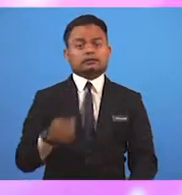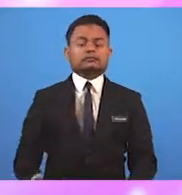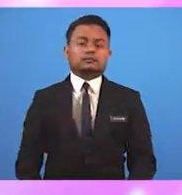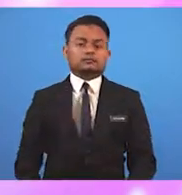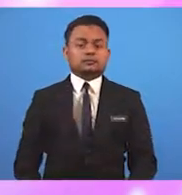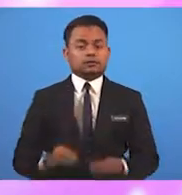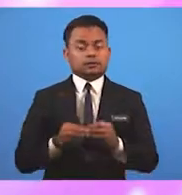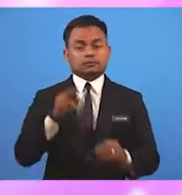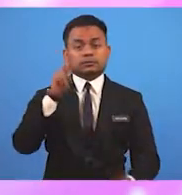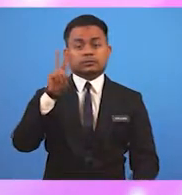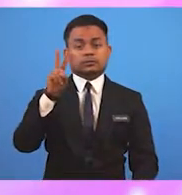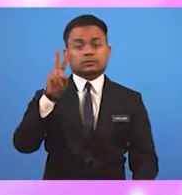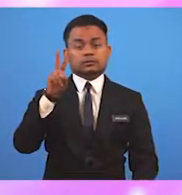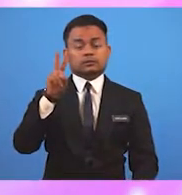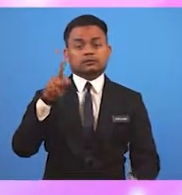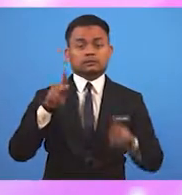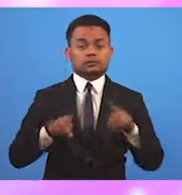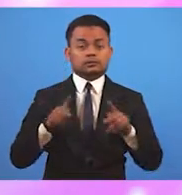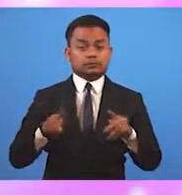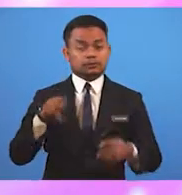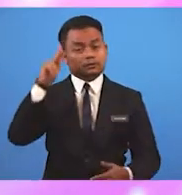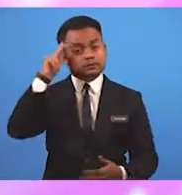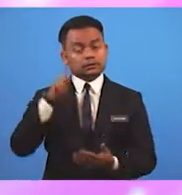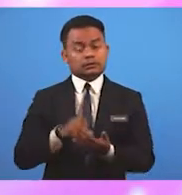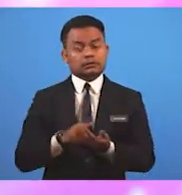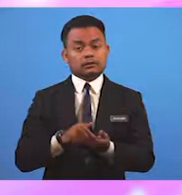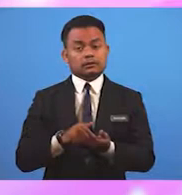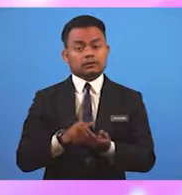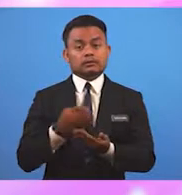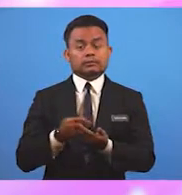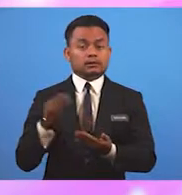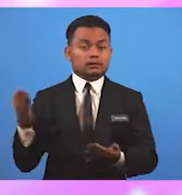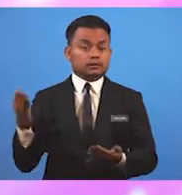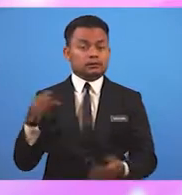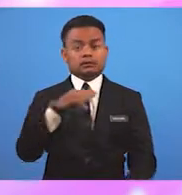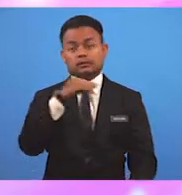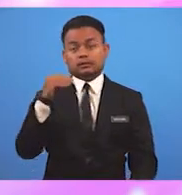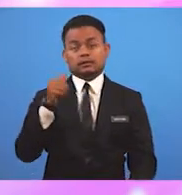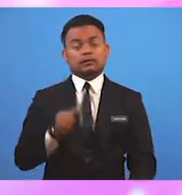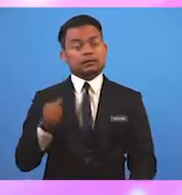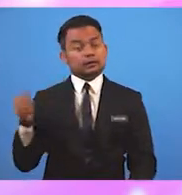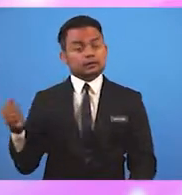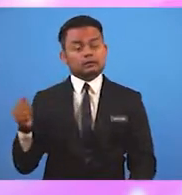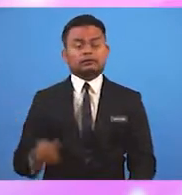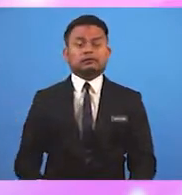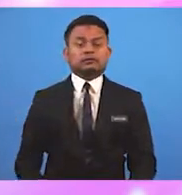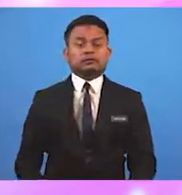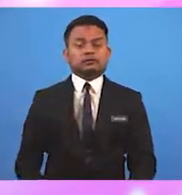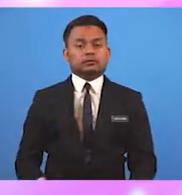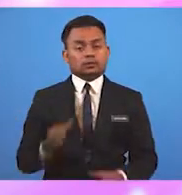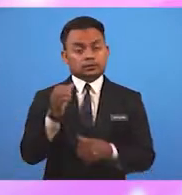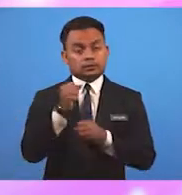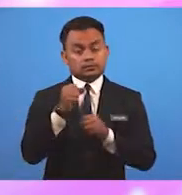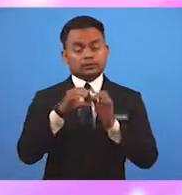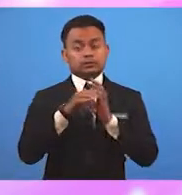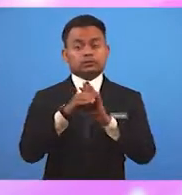adalah para pelajar perlu mengenal pasti bahan dan juga peralatan bagi mengambil sampel ternakan